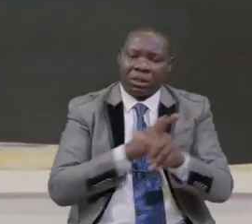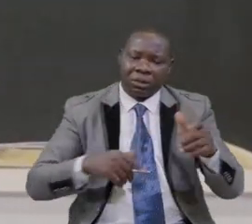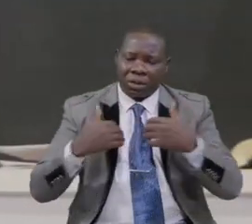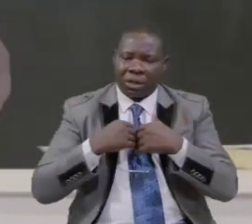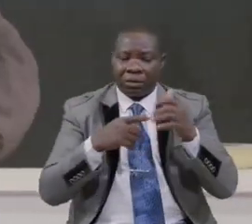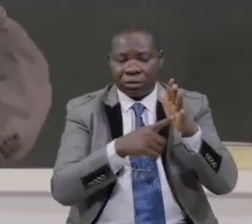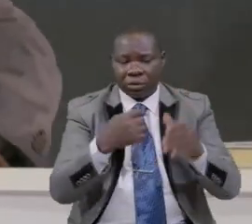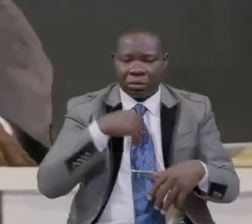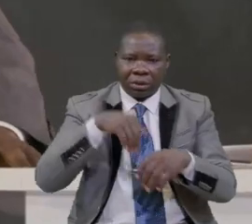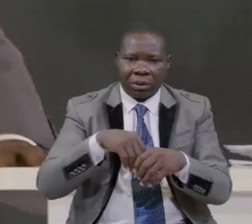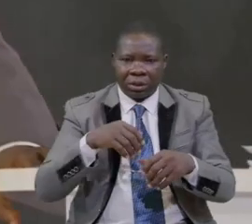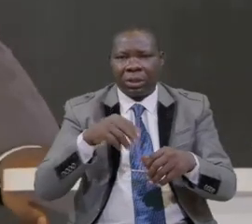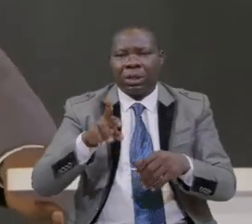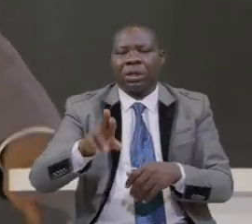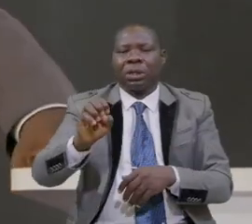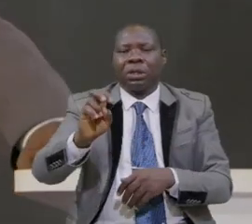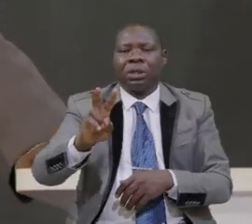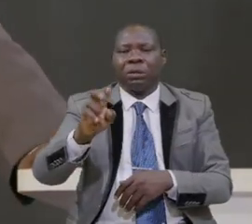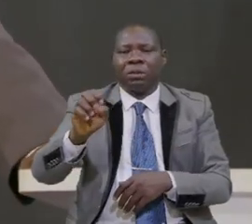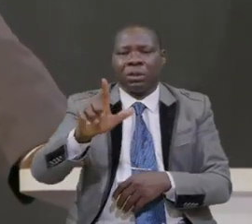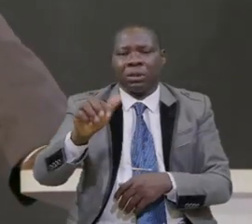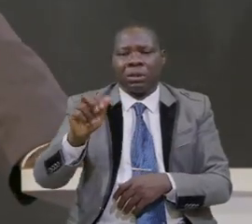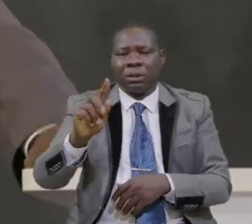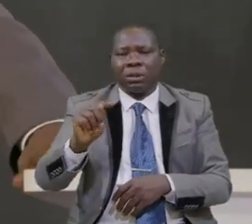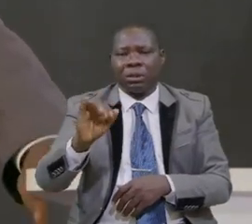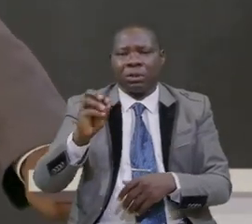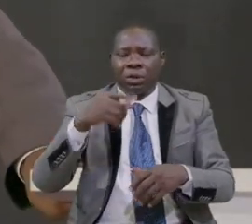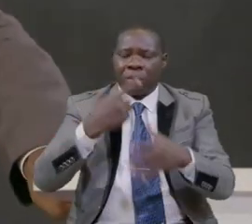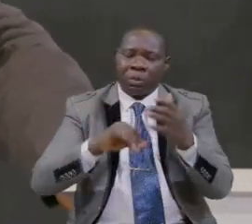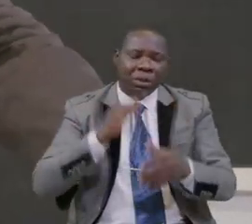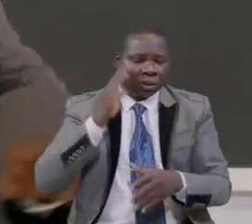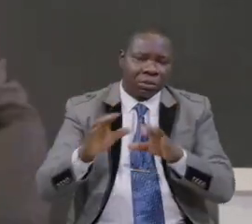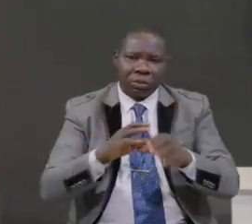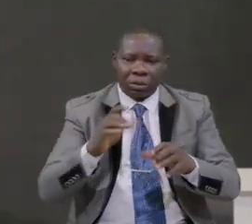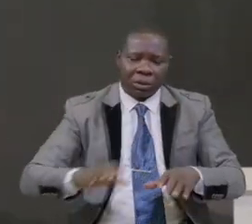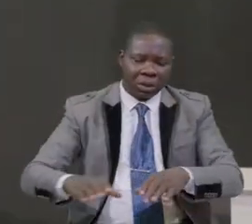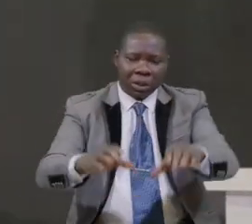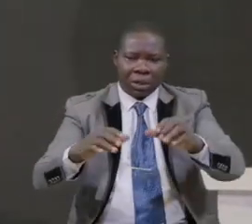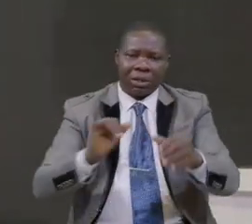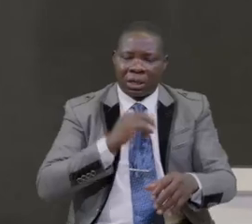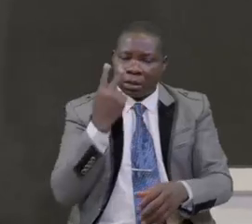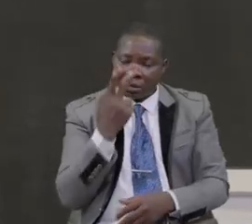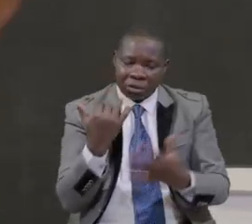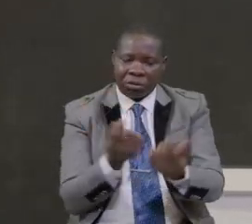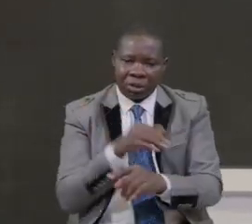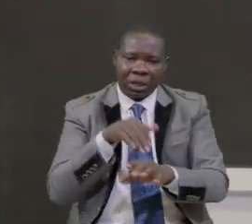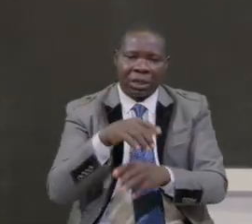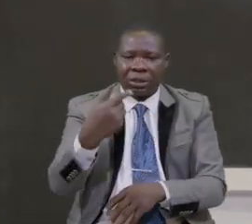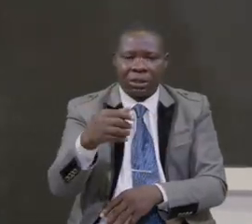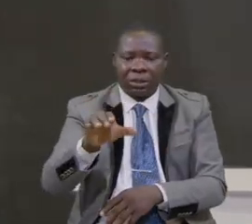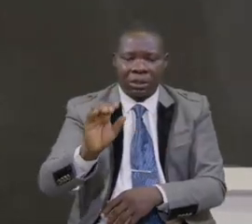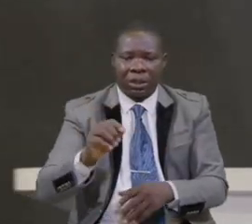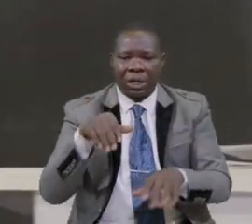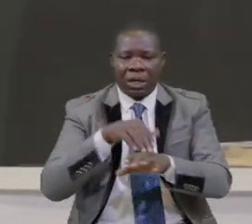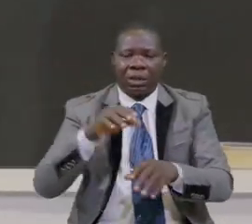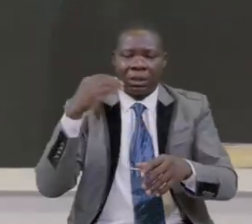la révélation de ce que je ferai. La foule que je vois aujourd'hui, à JCK, à la conférence des ministres, tout ce que je vois